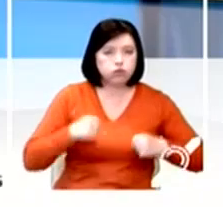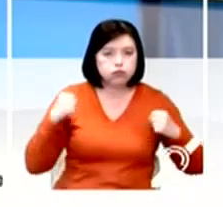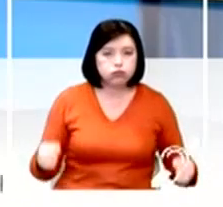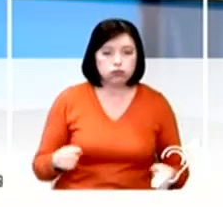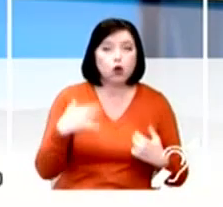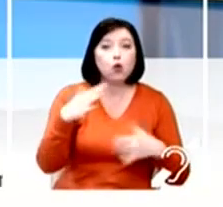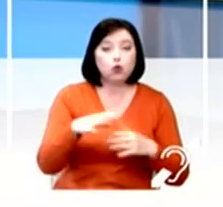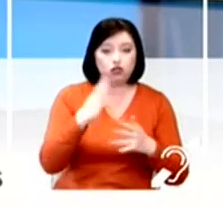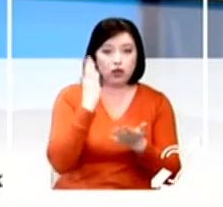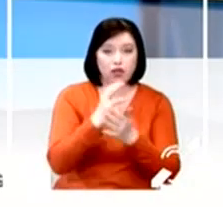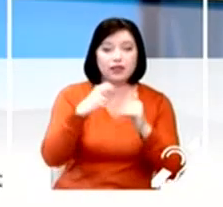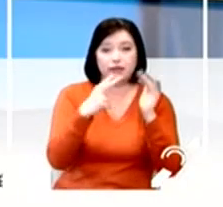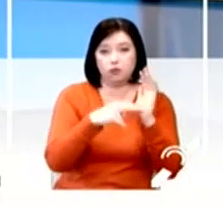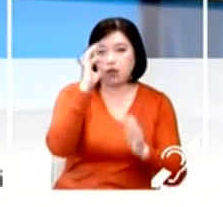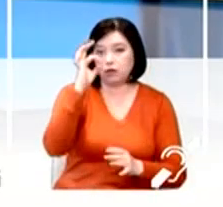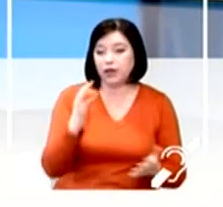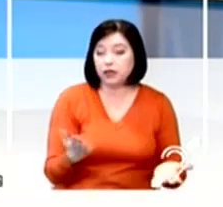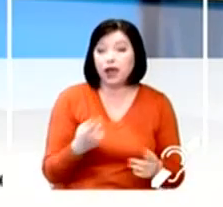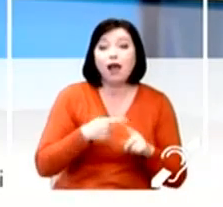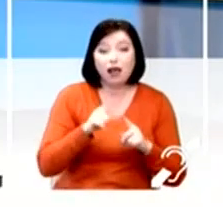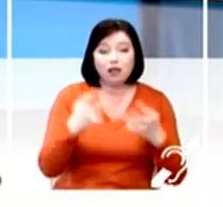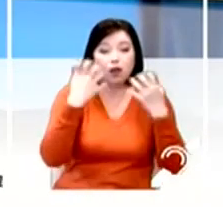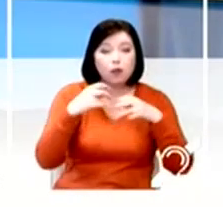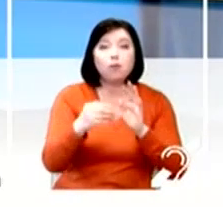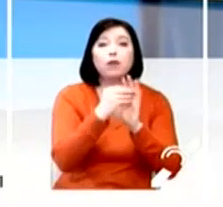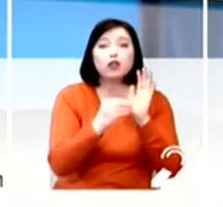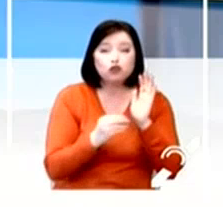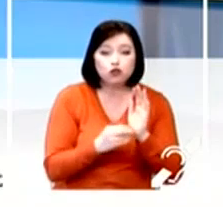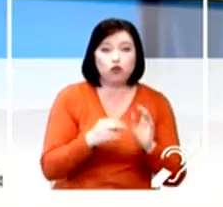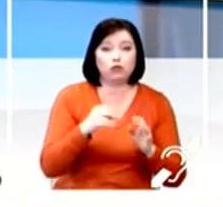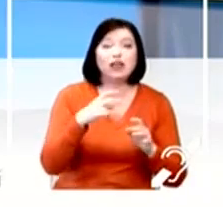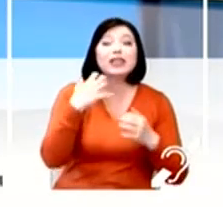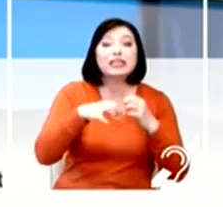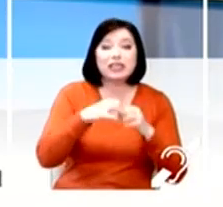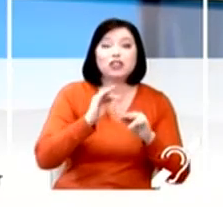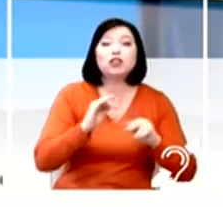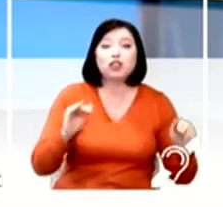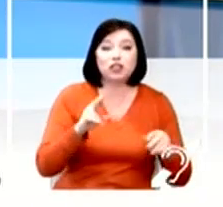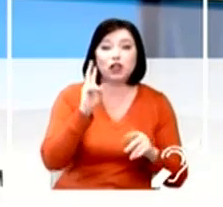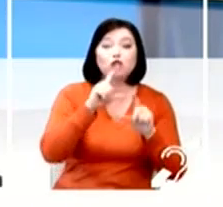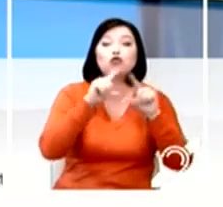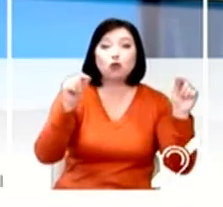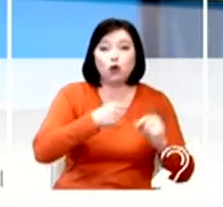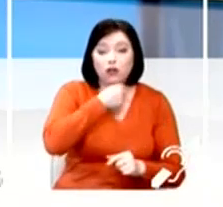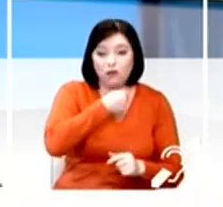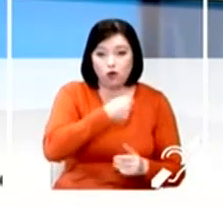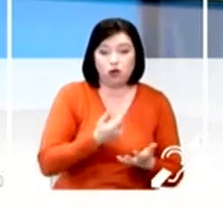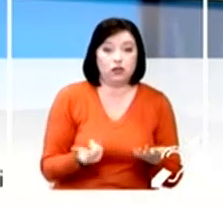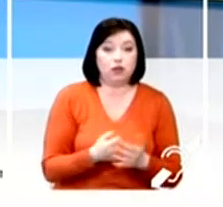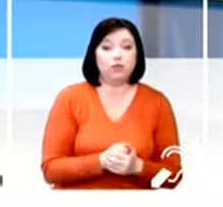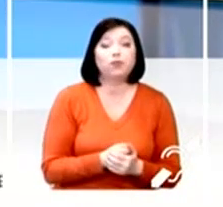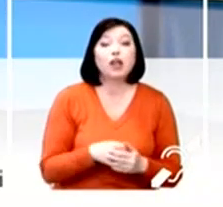trecut la 17%. Sunt datele studiului de evaluare a comportamentelor de sănătate a copiilor de vârstă